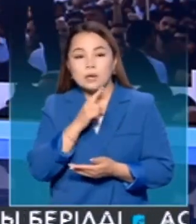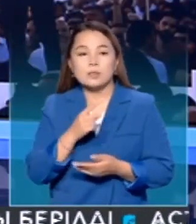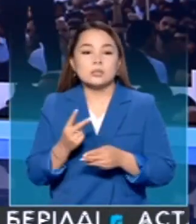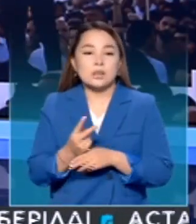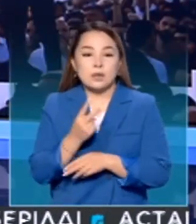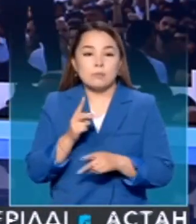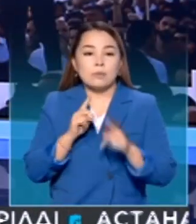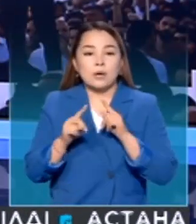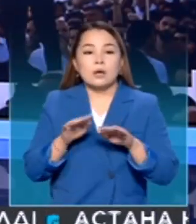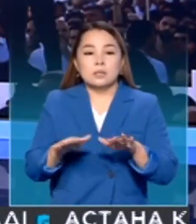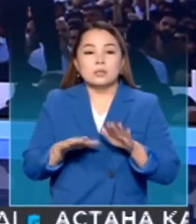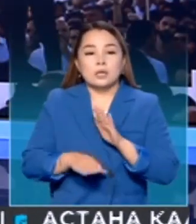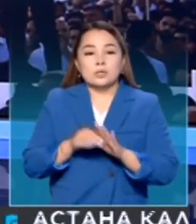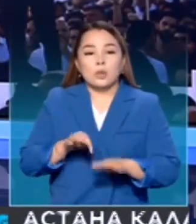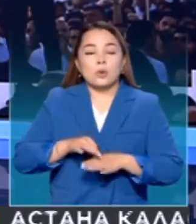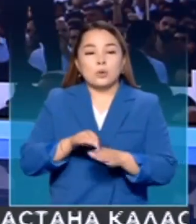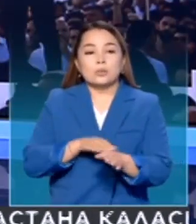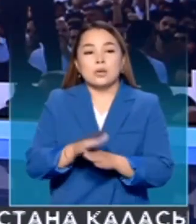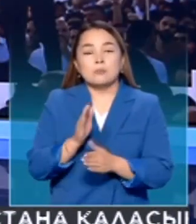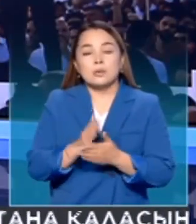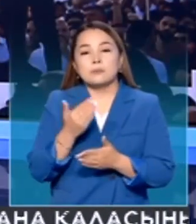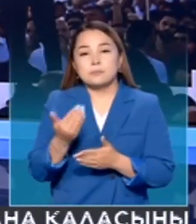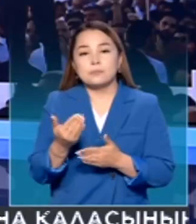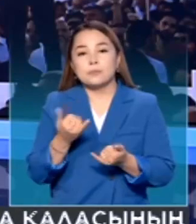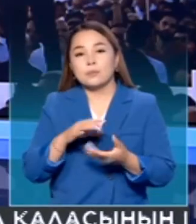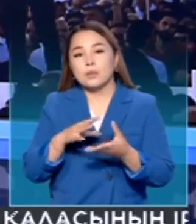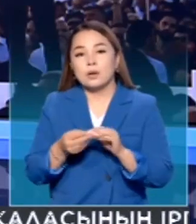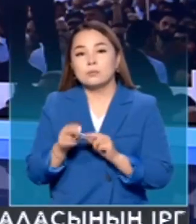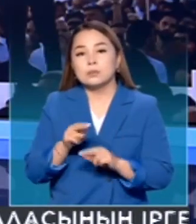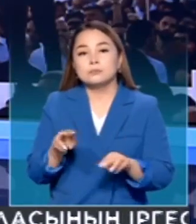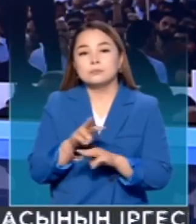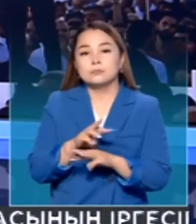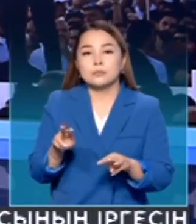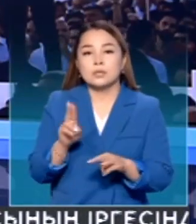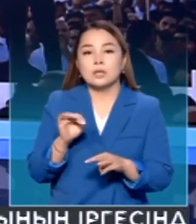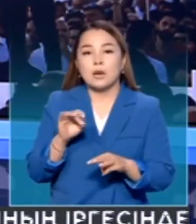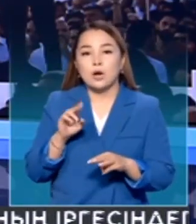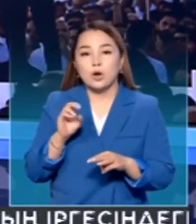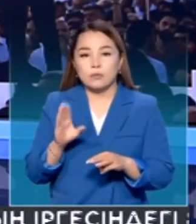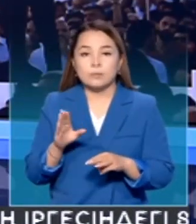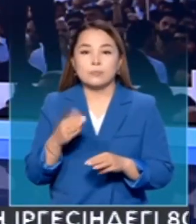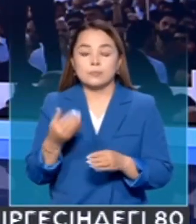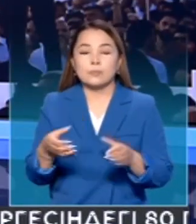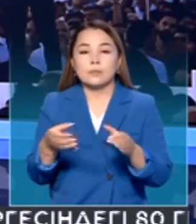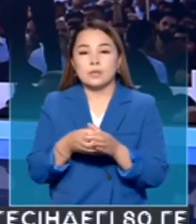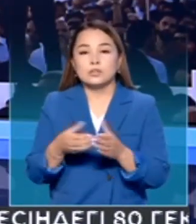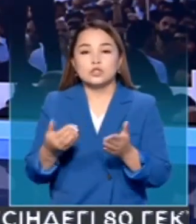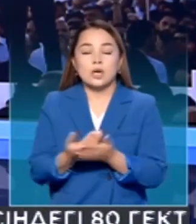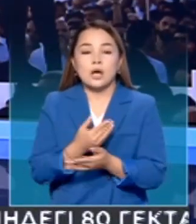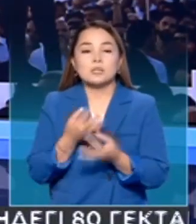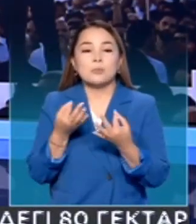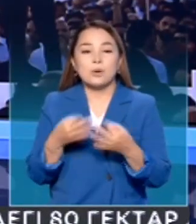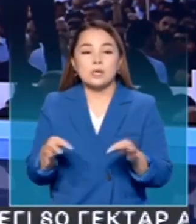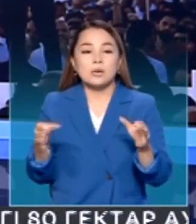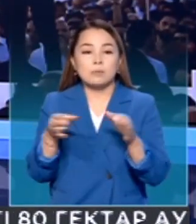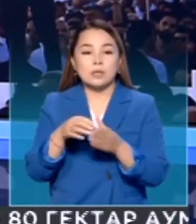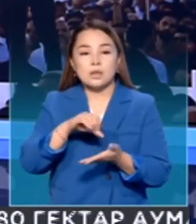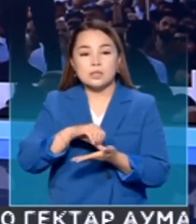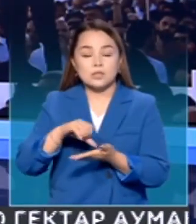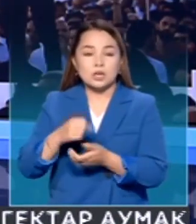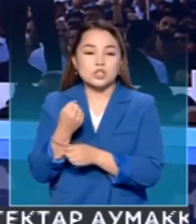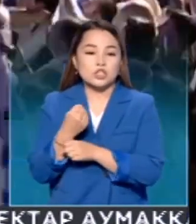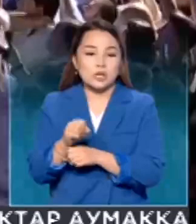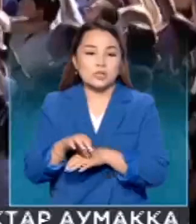мәрте парламенттік сайлау өтті. Оның нәтижесінде қазіргі премьер-министр Кириакос Митсотакистің жаңа демократия партиясы жеңіске